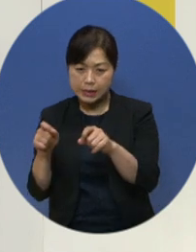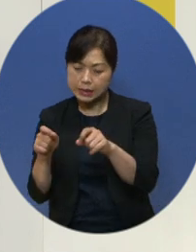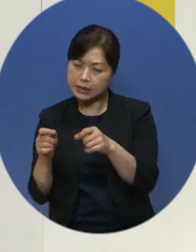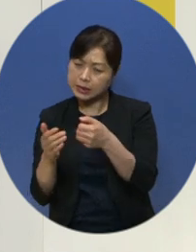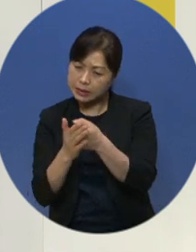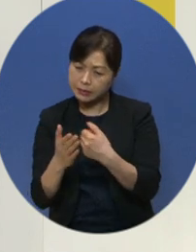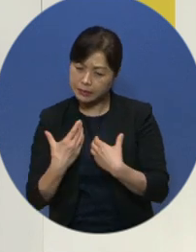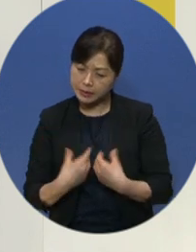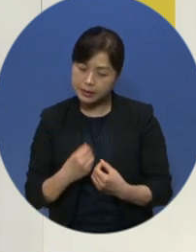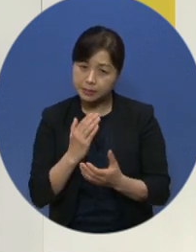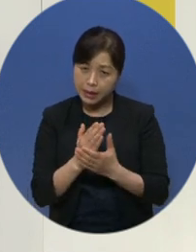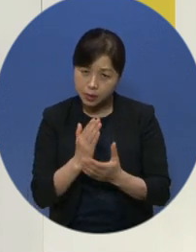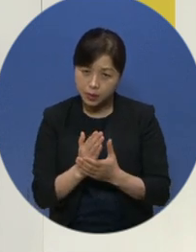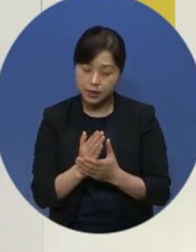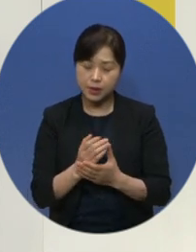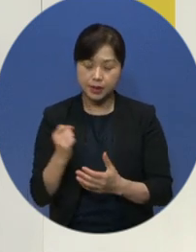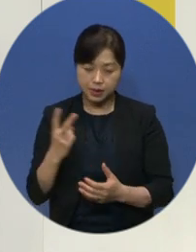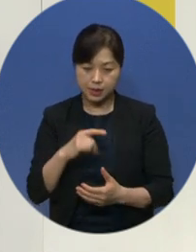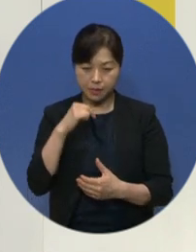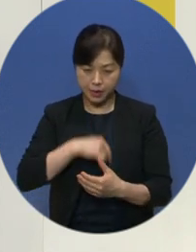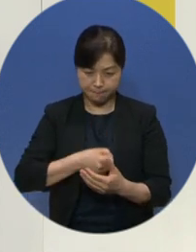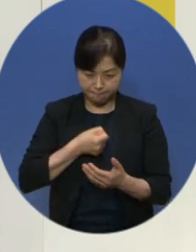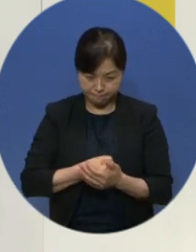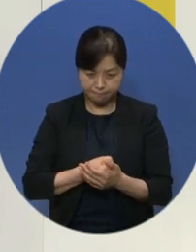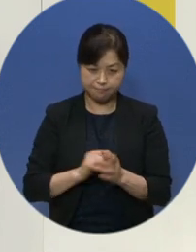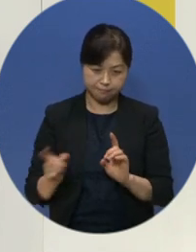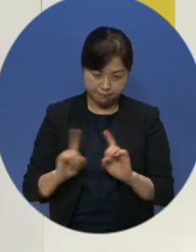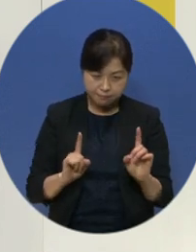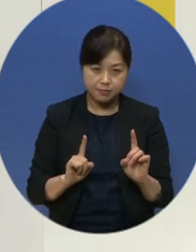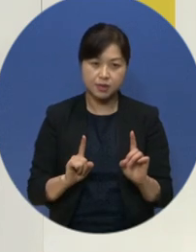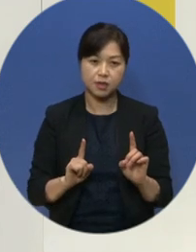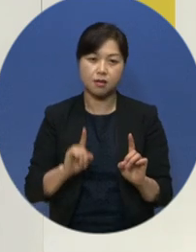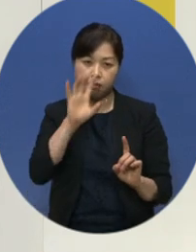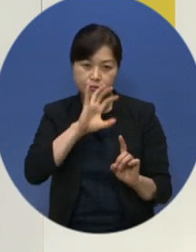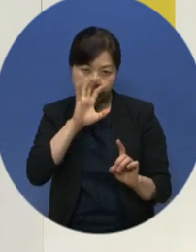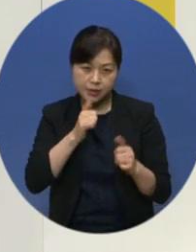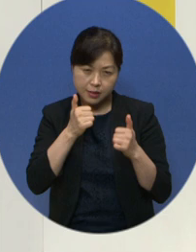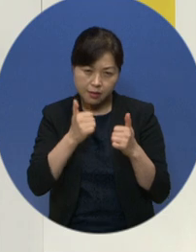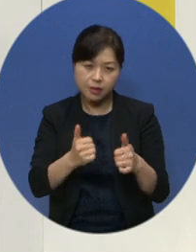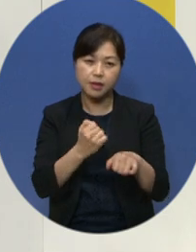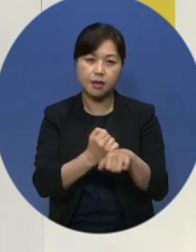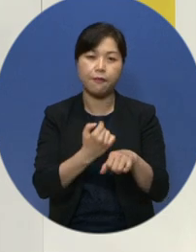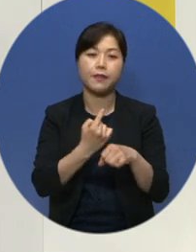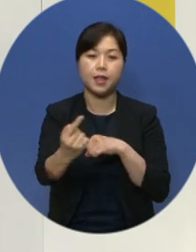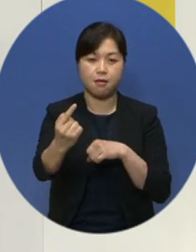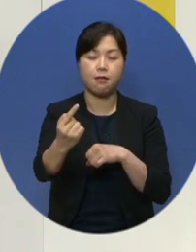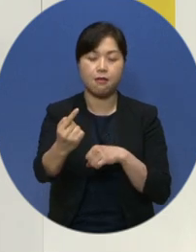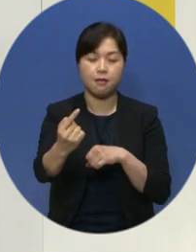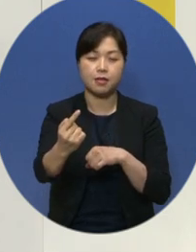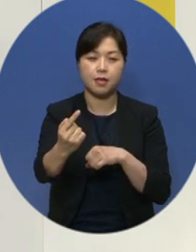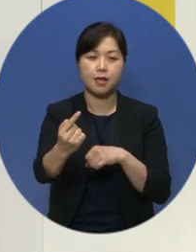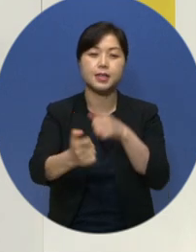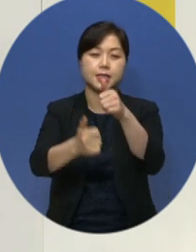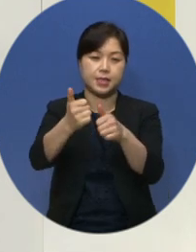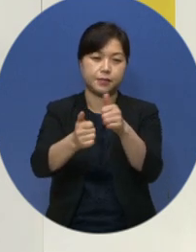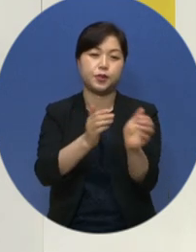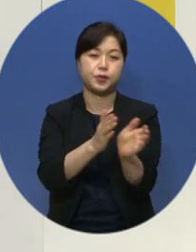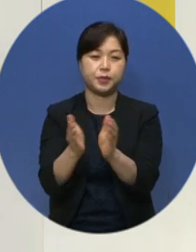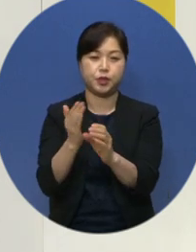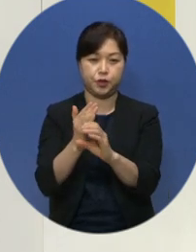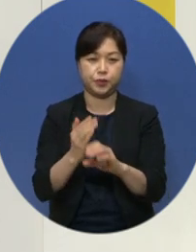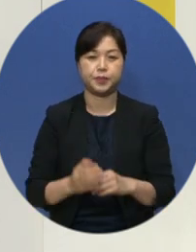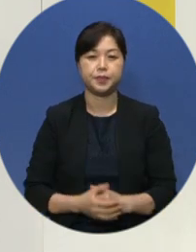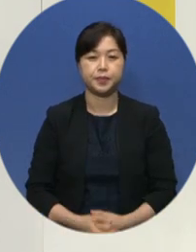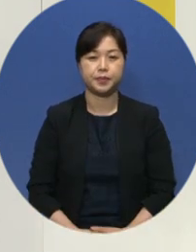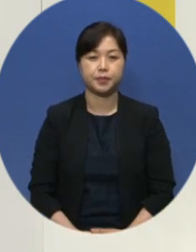이제 마음가짐을 갖고 철저히 준비를 해서 내년에 를 대비를 해서 지금 하고